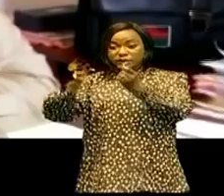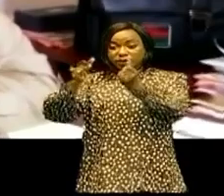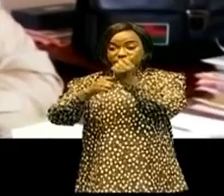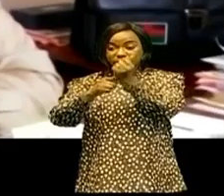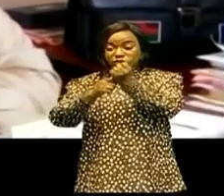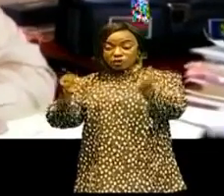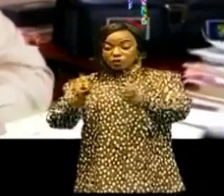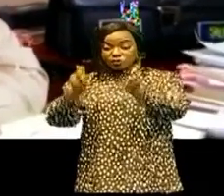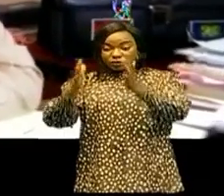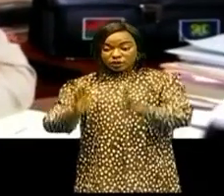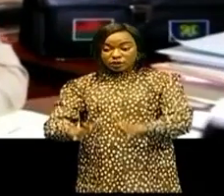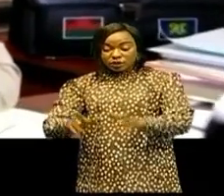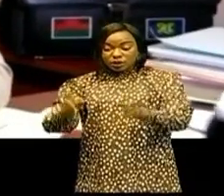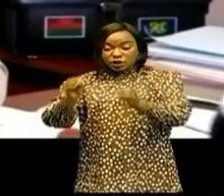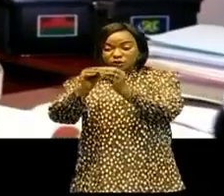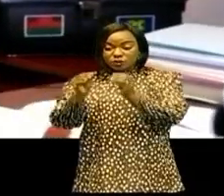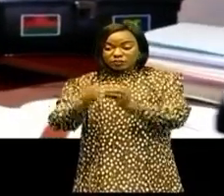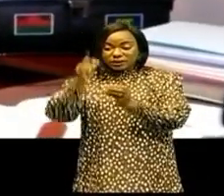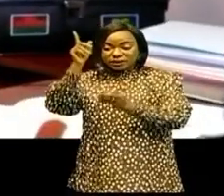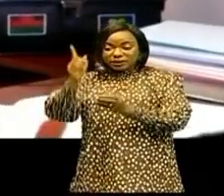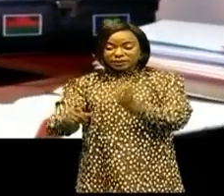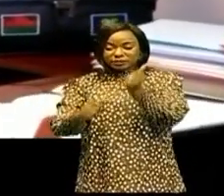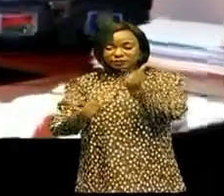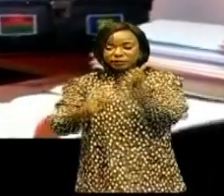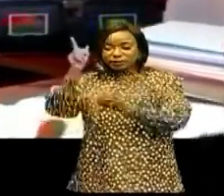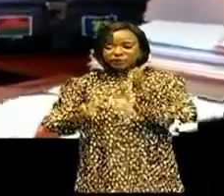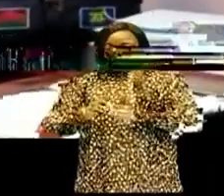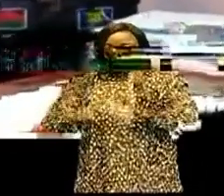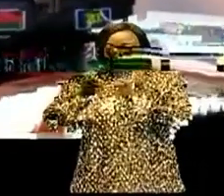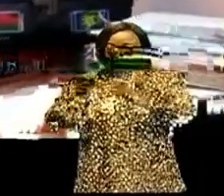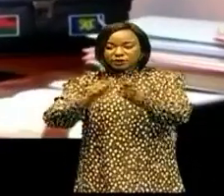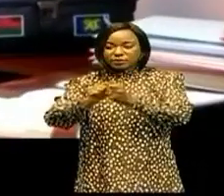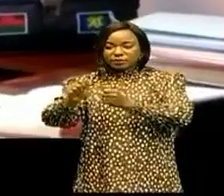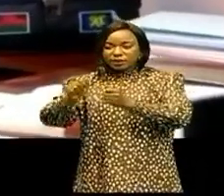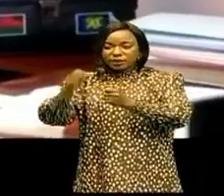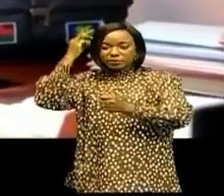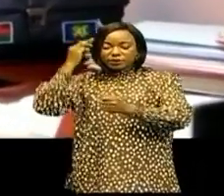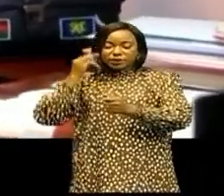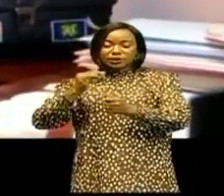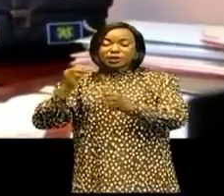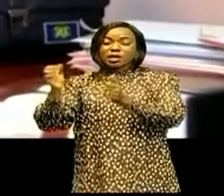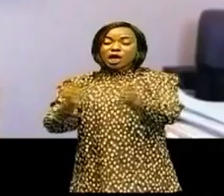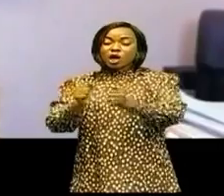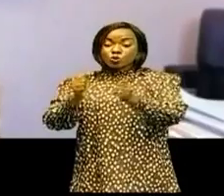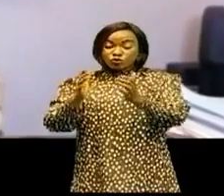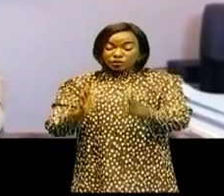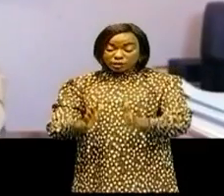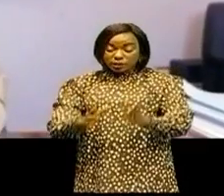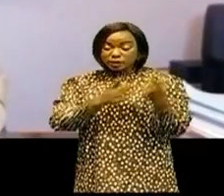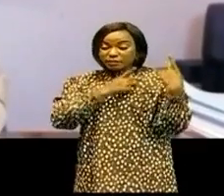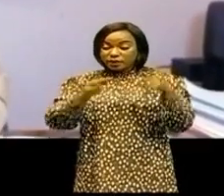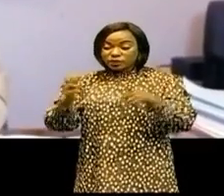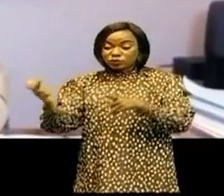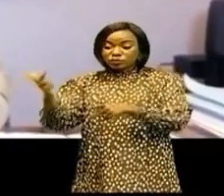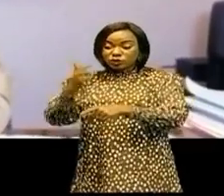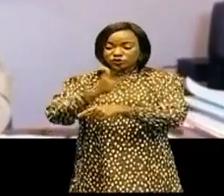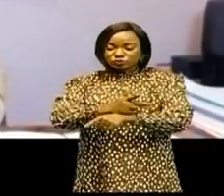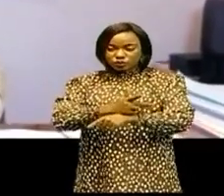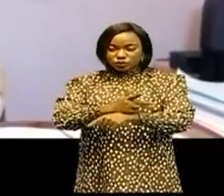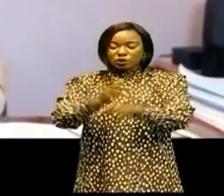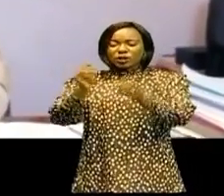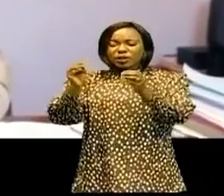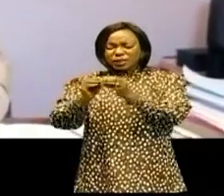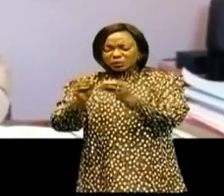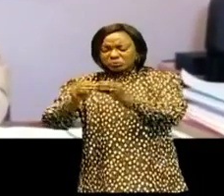personnes conduite par le ministre angolais des Relations extérieures. Pendant 3 jours